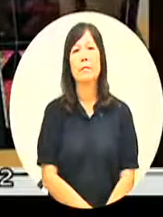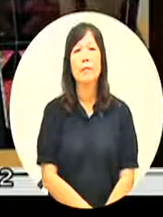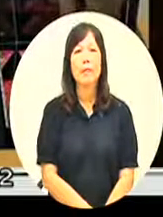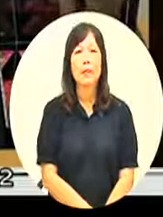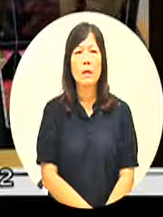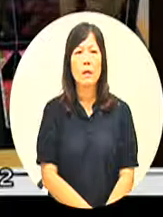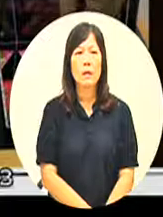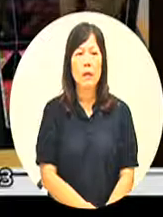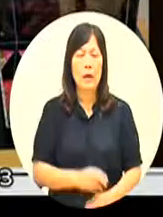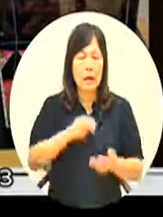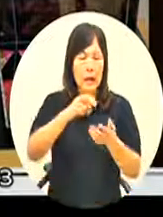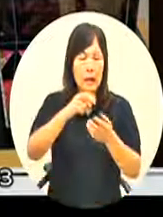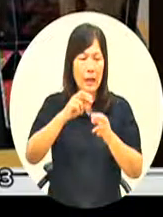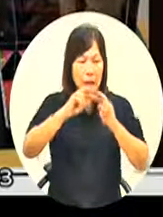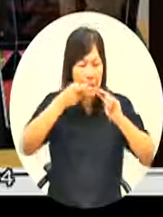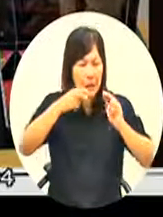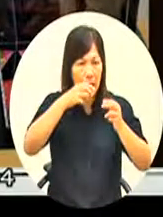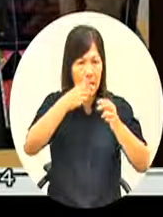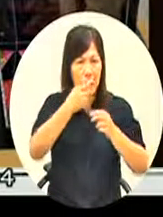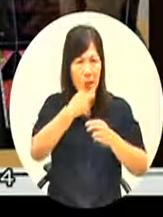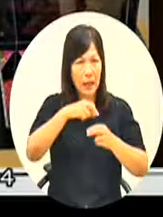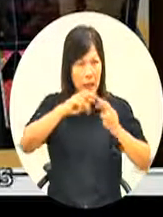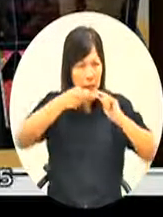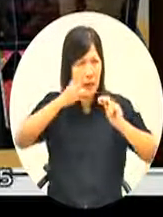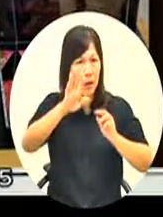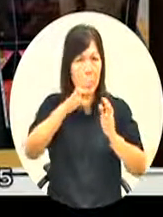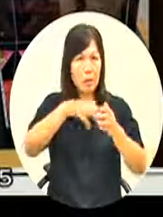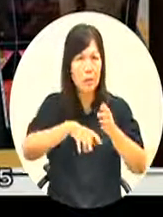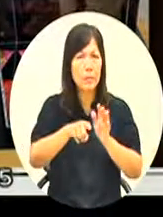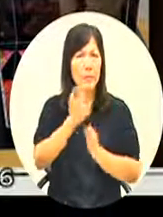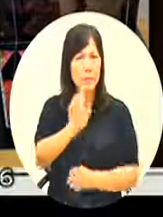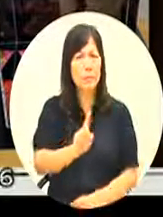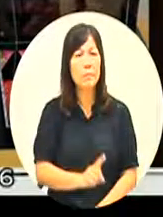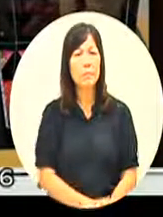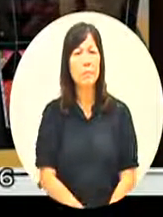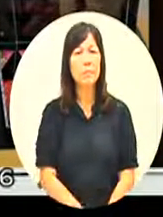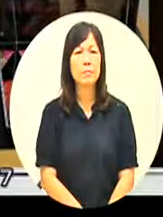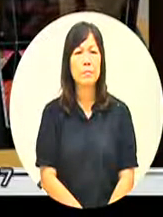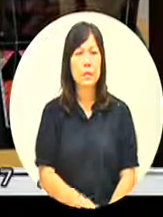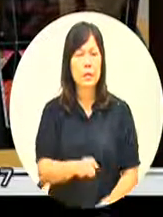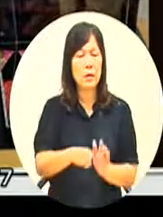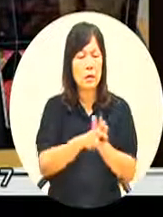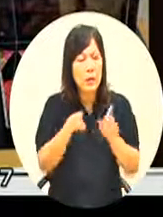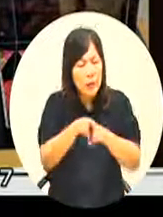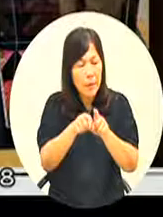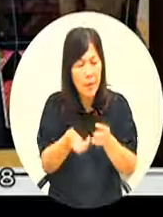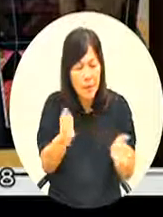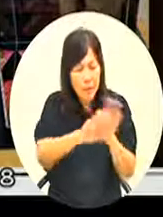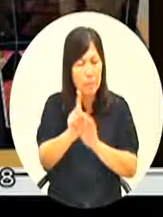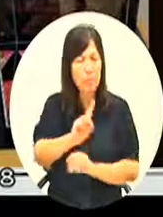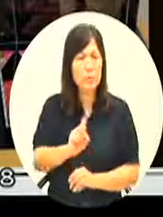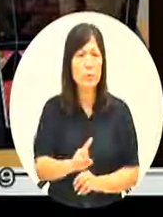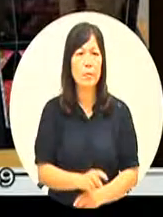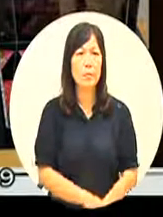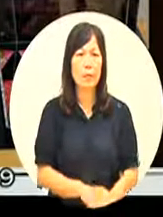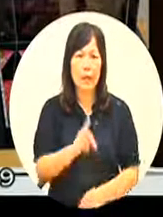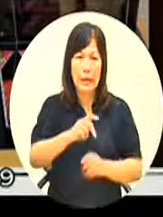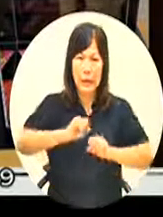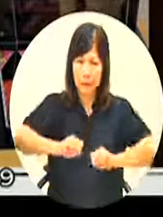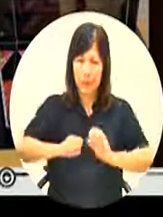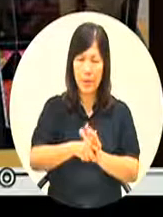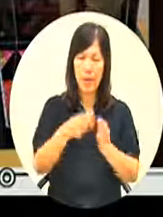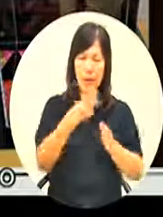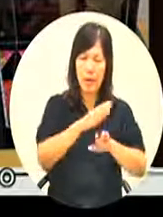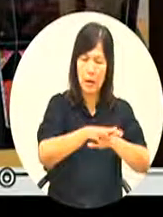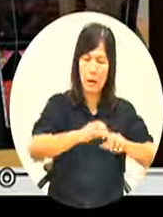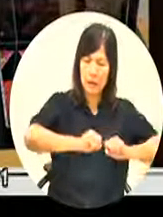好，跳跳糖的部分，好，在这部分毒贩会把它包装成什么？把 K 他命跟阿非他